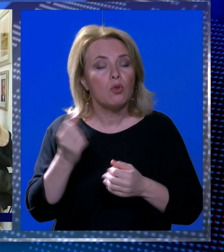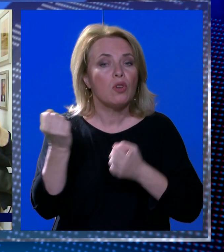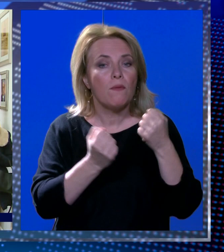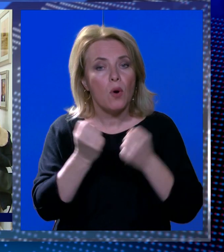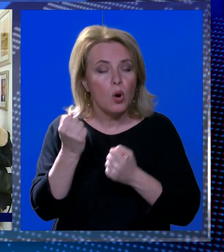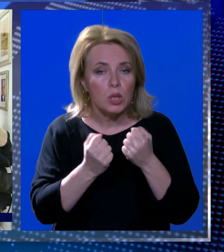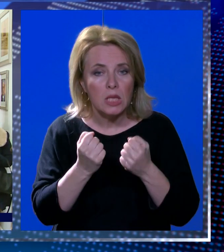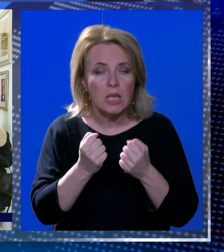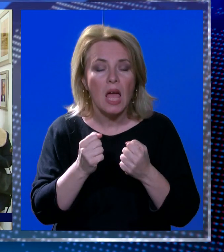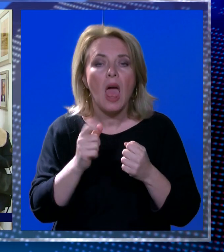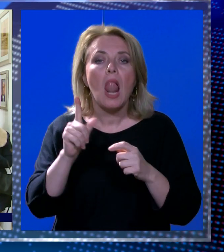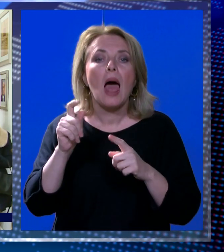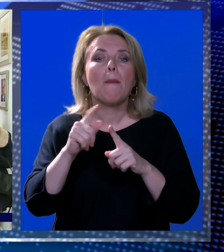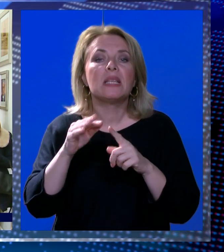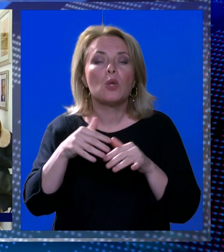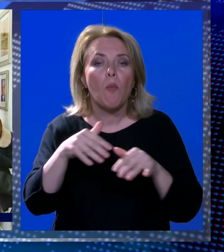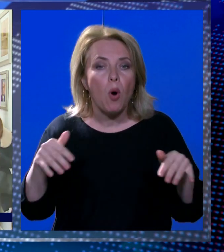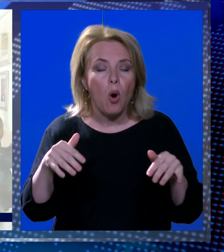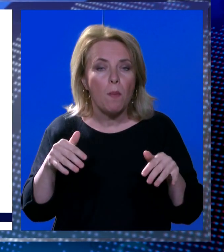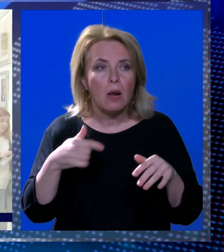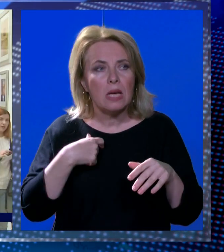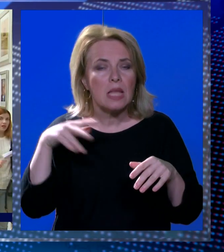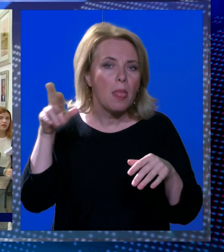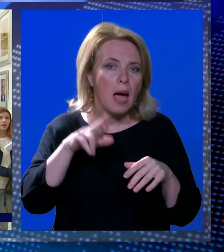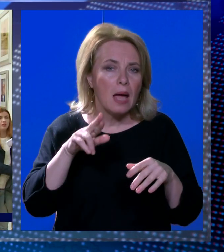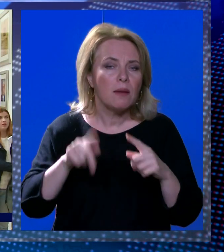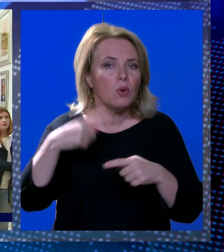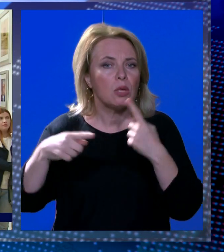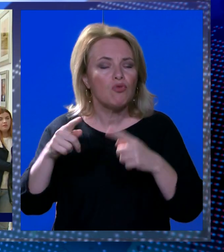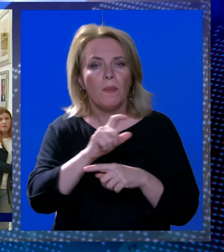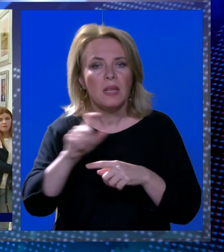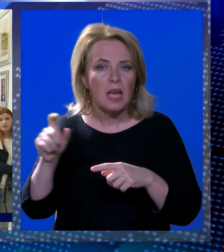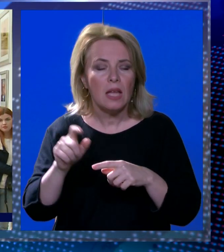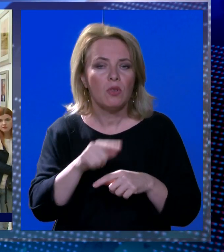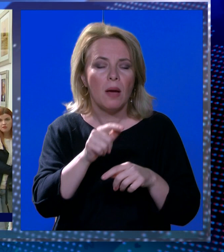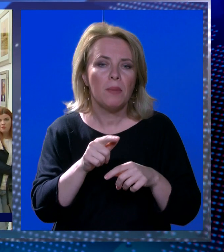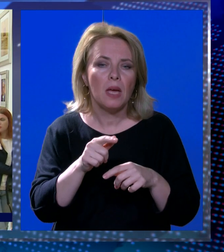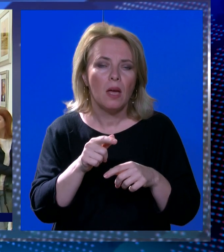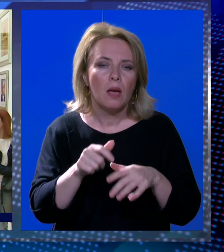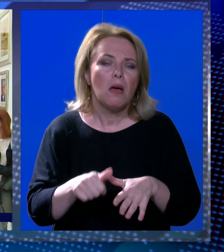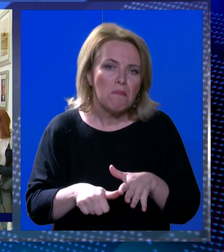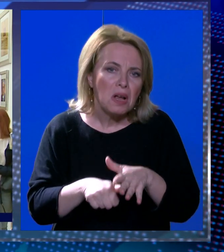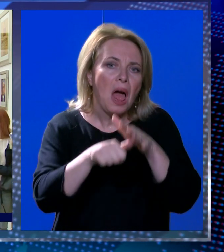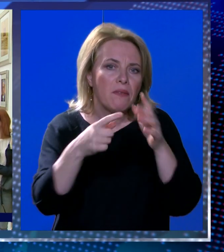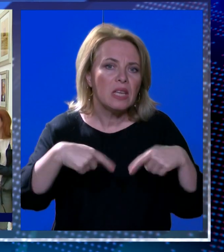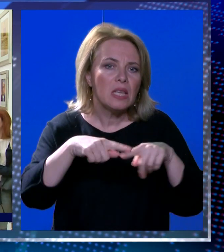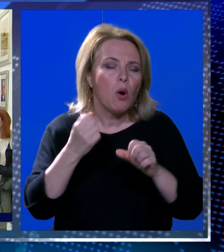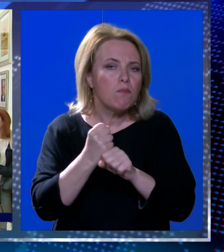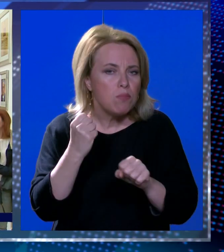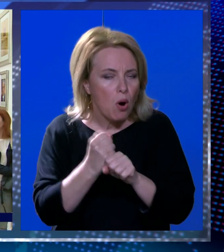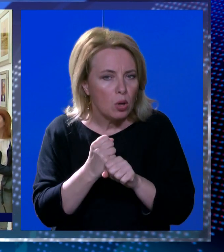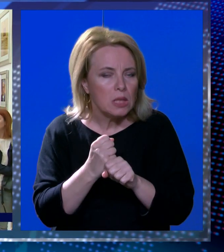skoro moći voziti u punom profilu Lapadske obale. Nadam se u idućem tjednu da bi zapravo taj glavnina tog